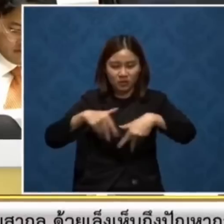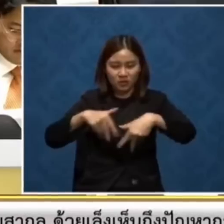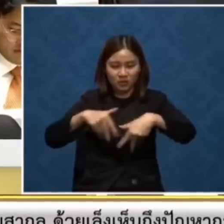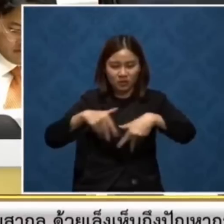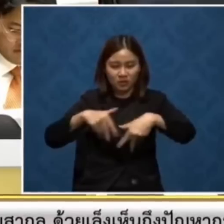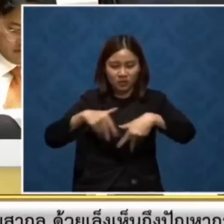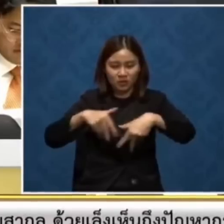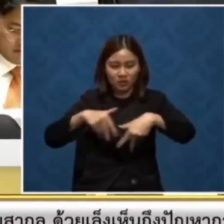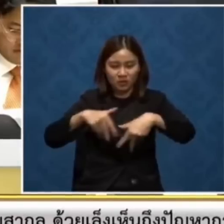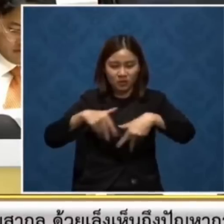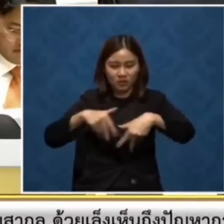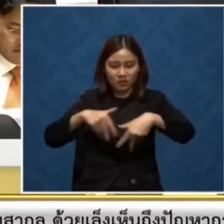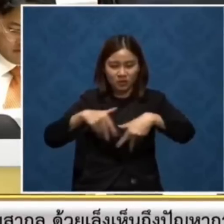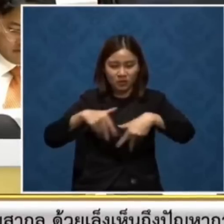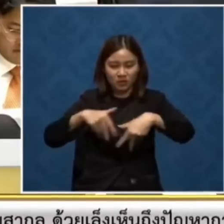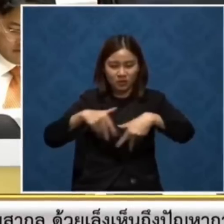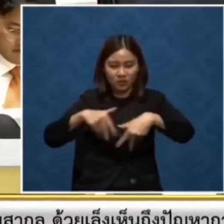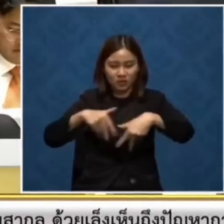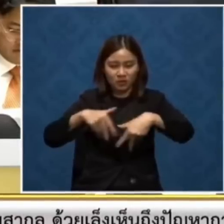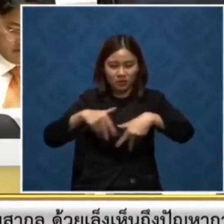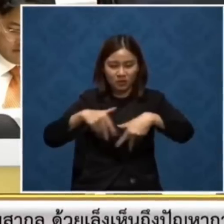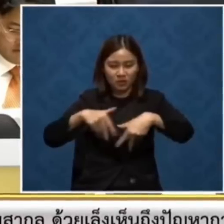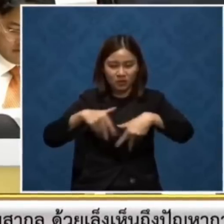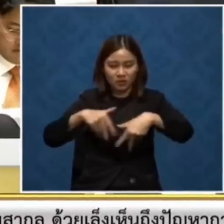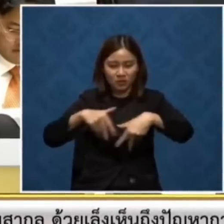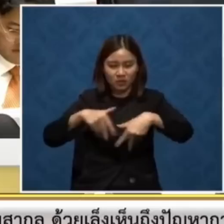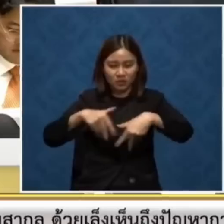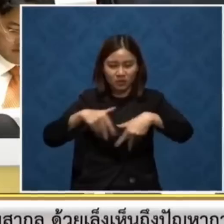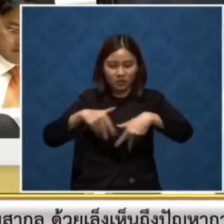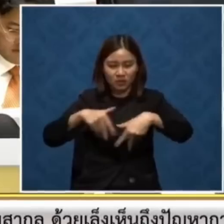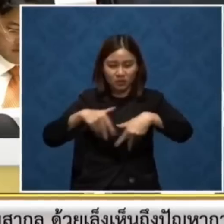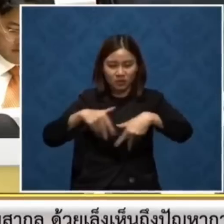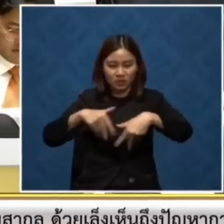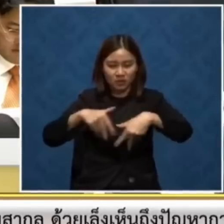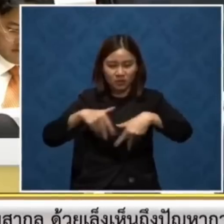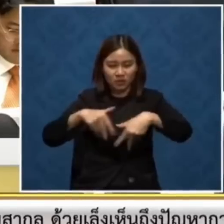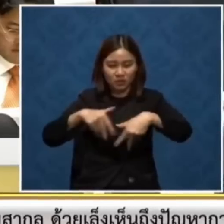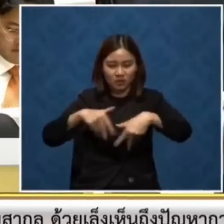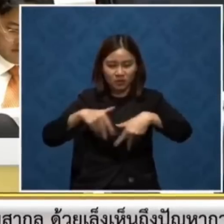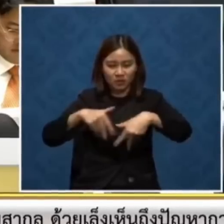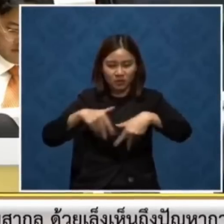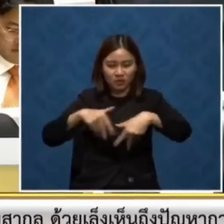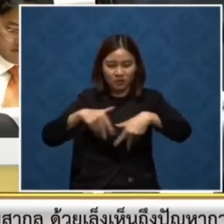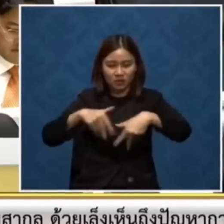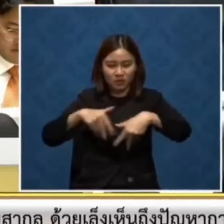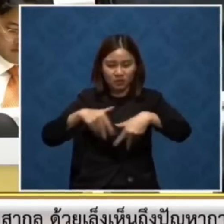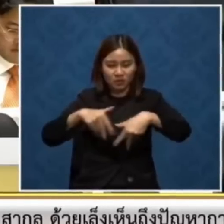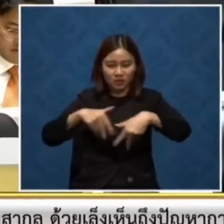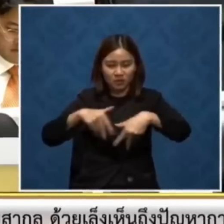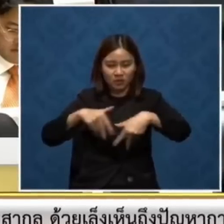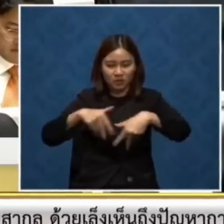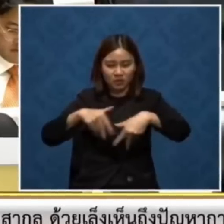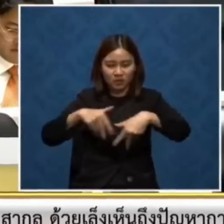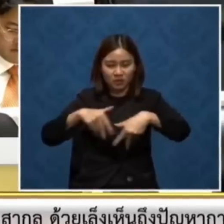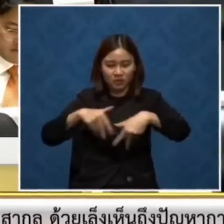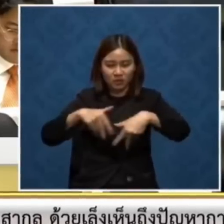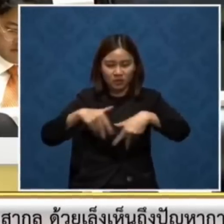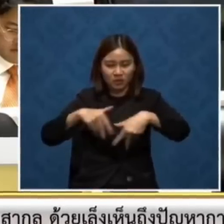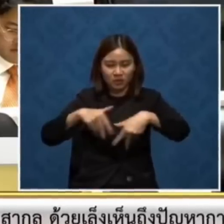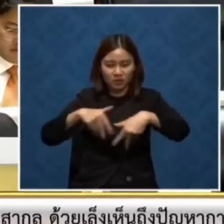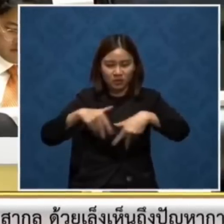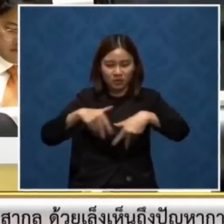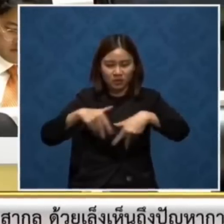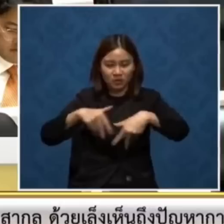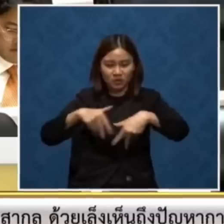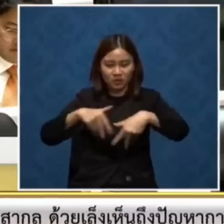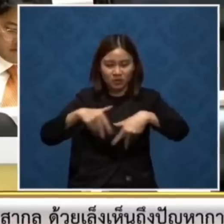นทั้งชาติที่คนทั้งชาติจำเป็นและถ้าไฟฟ้าเนี่ยถูกบริหารจัดการอย่างไม่เป็นธรรมถูกกำกับแบบ